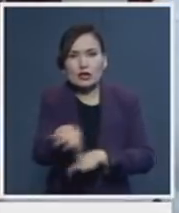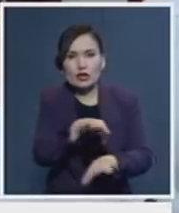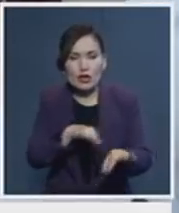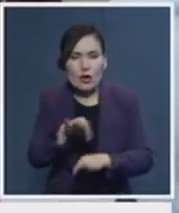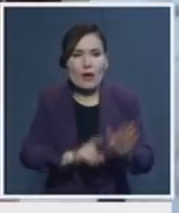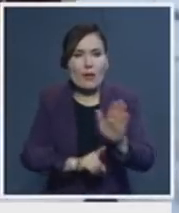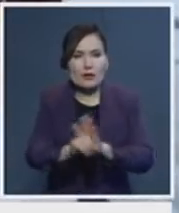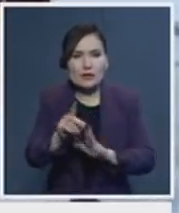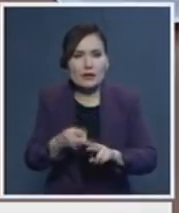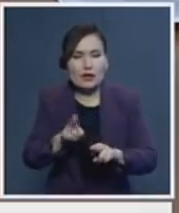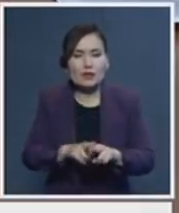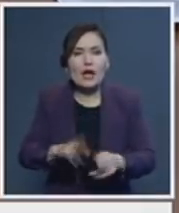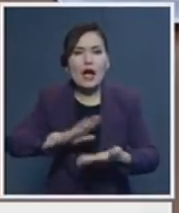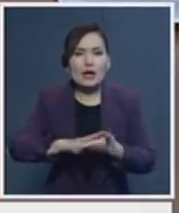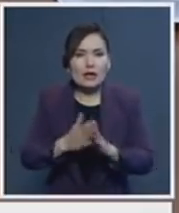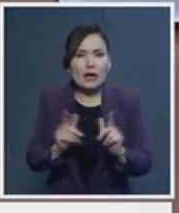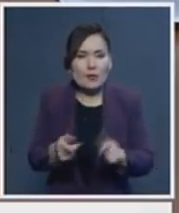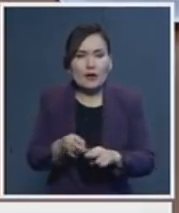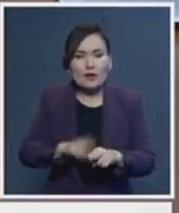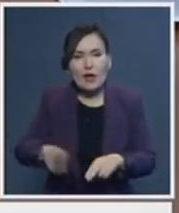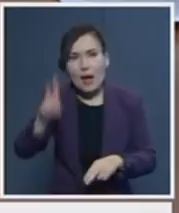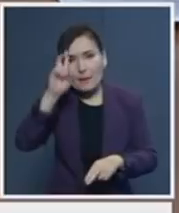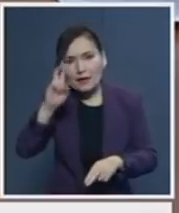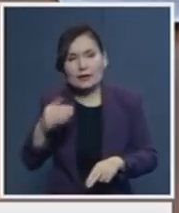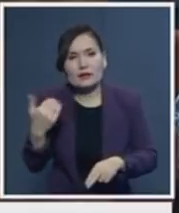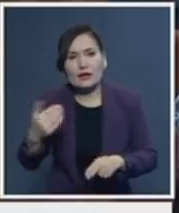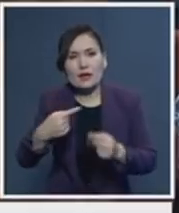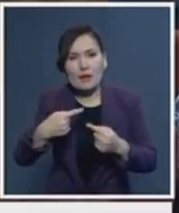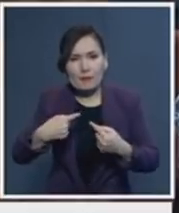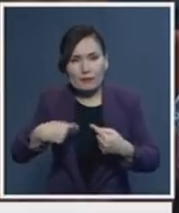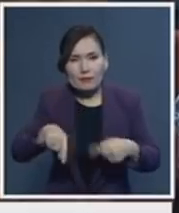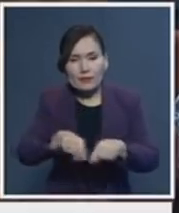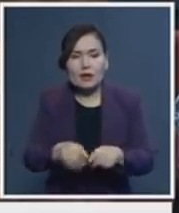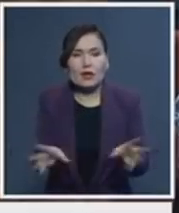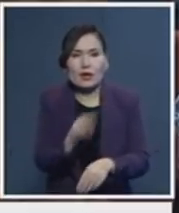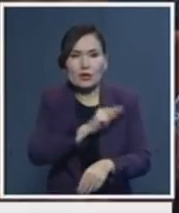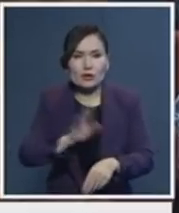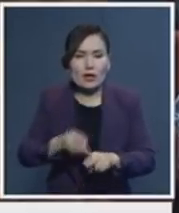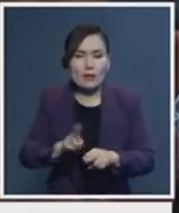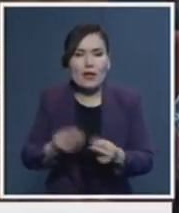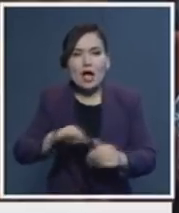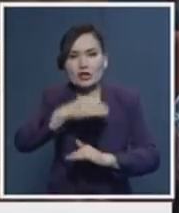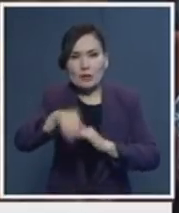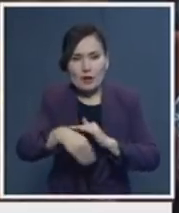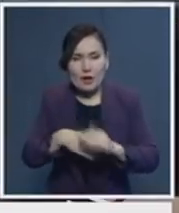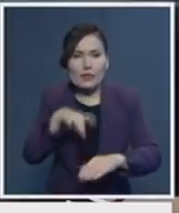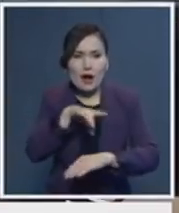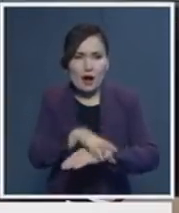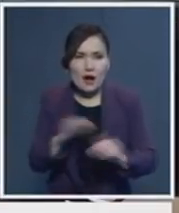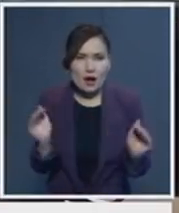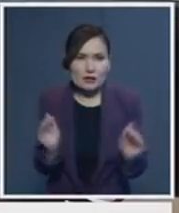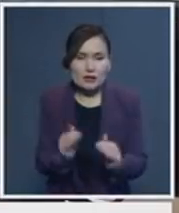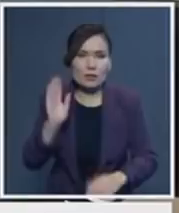кеңсесі ұйытқы болды. Мұндай келісім өңірдегі басқа мемлекеттік мекемелермен де жасалады. Бұл әсіресе жемқорлықты азайтады, дейді